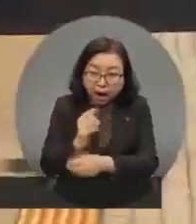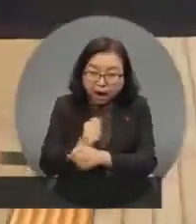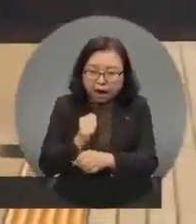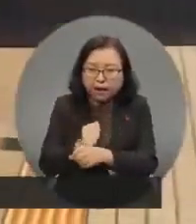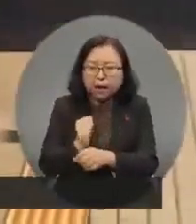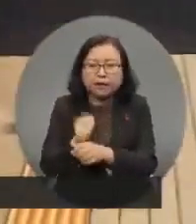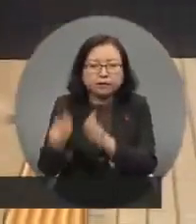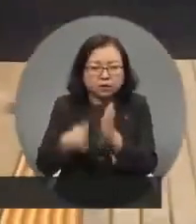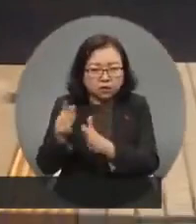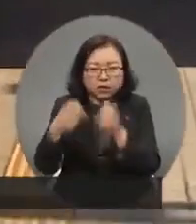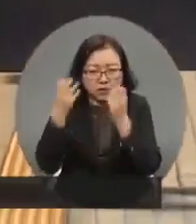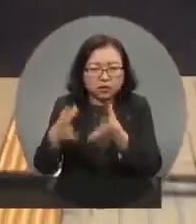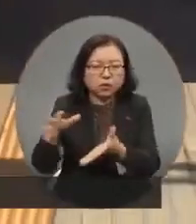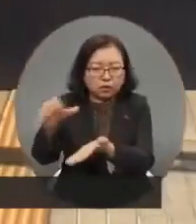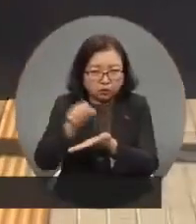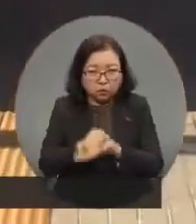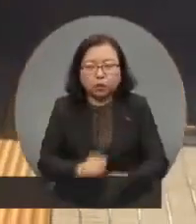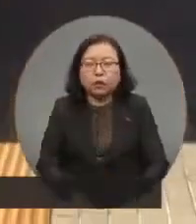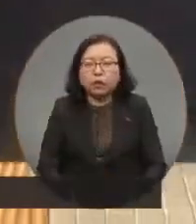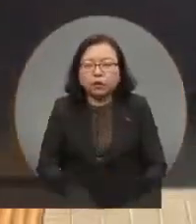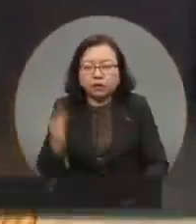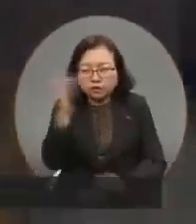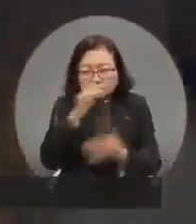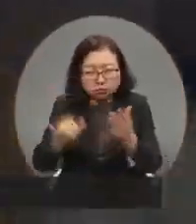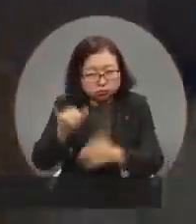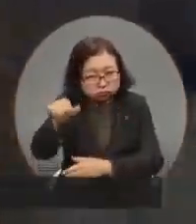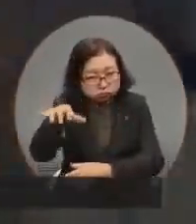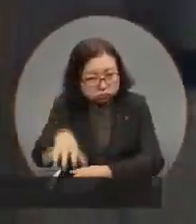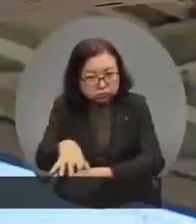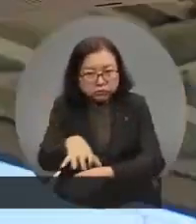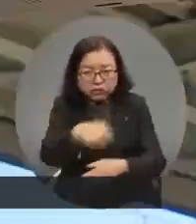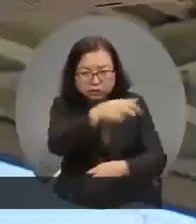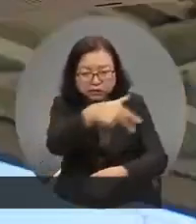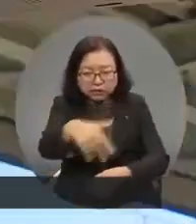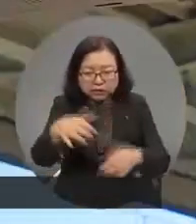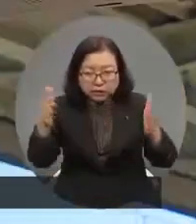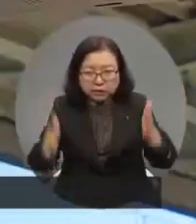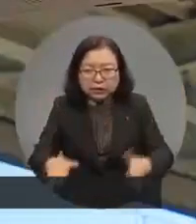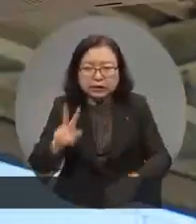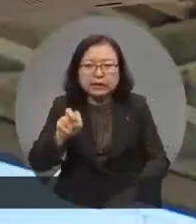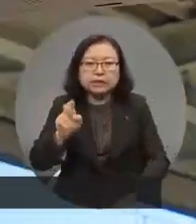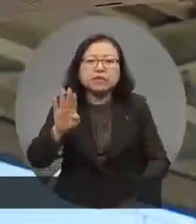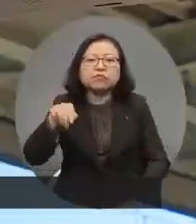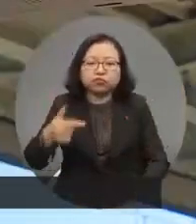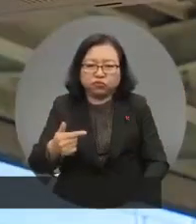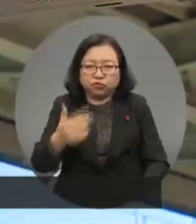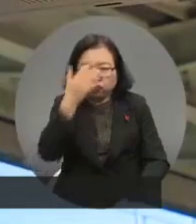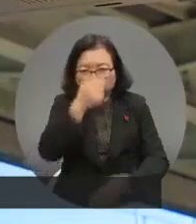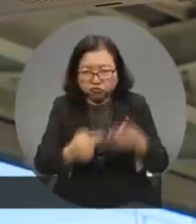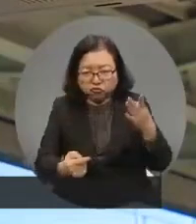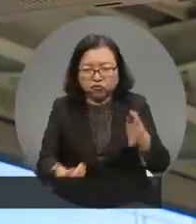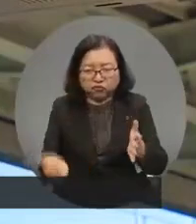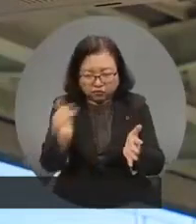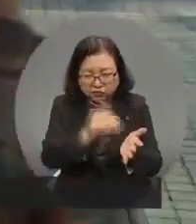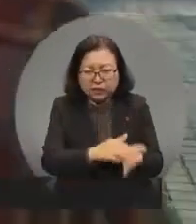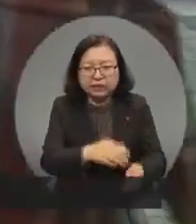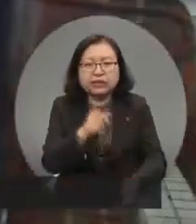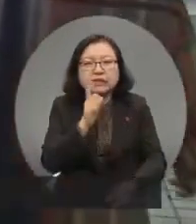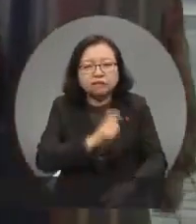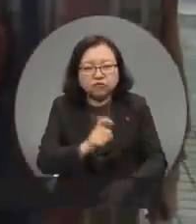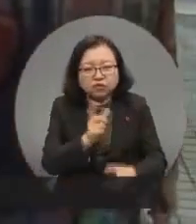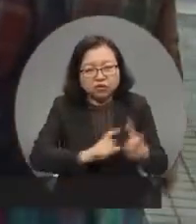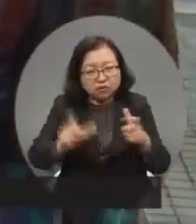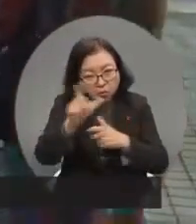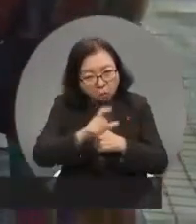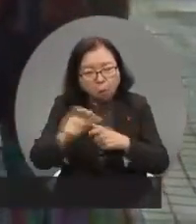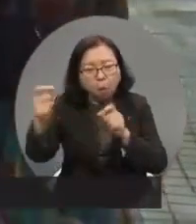투입될 예정. 청주공항에서 제천 봉양까지 22분, 충주까지는 10분이 지금보다